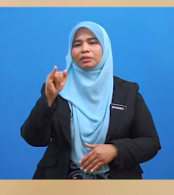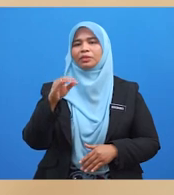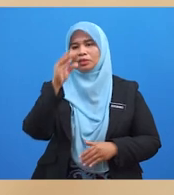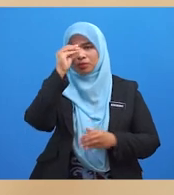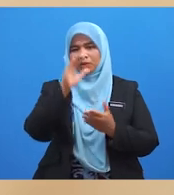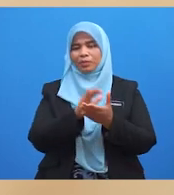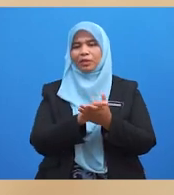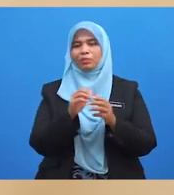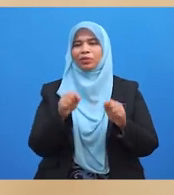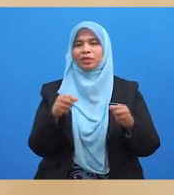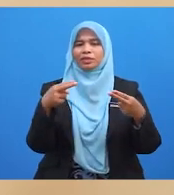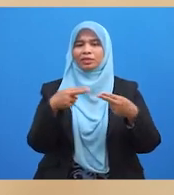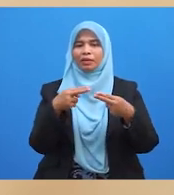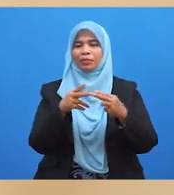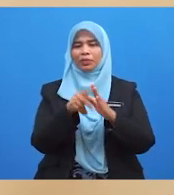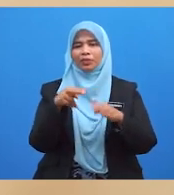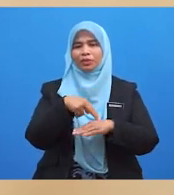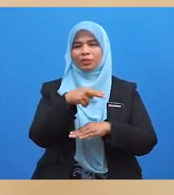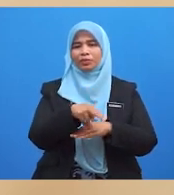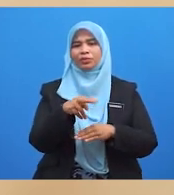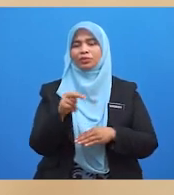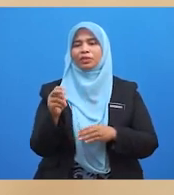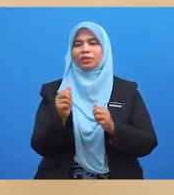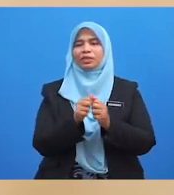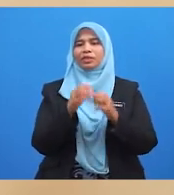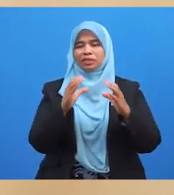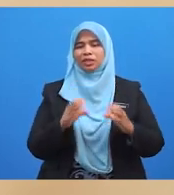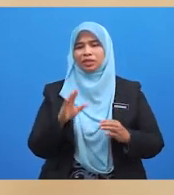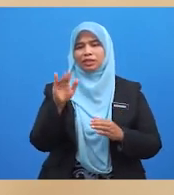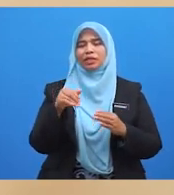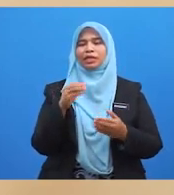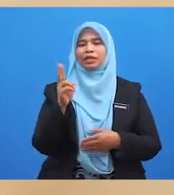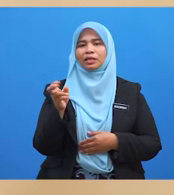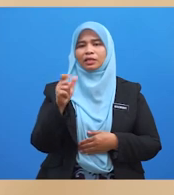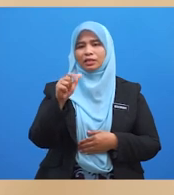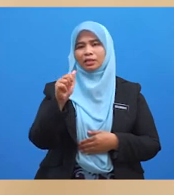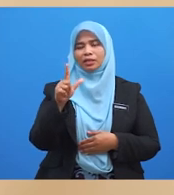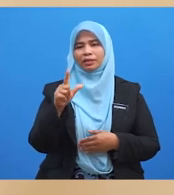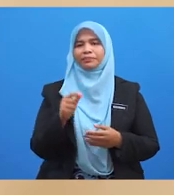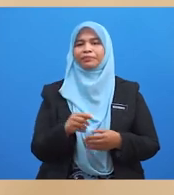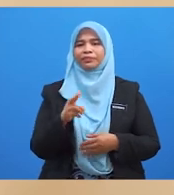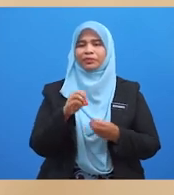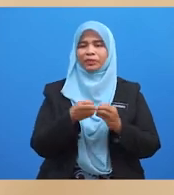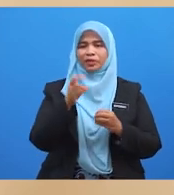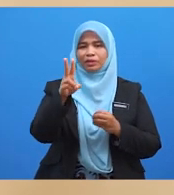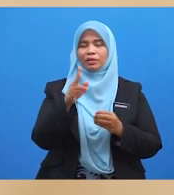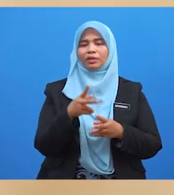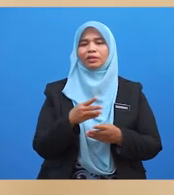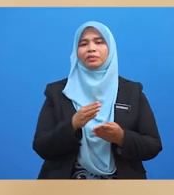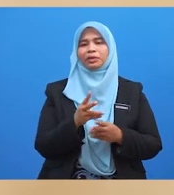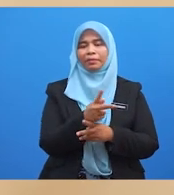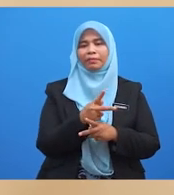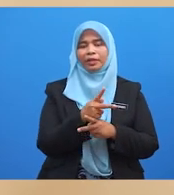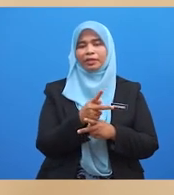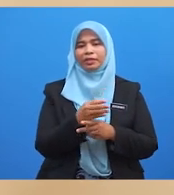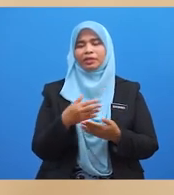sah dengan cara yang halal. Kedua, membela anak yatim dan wanita.